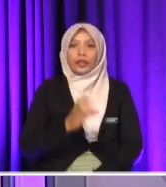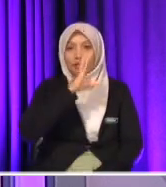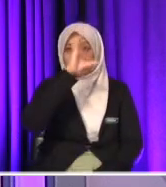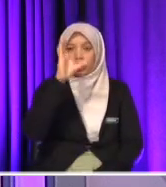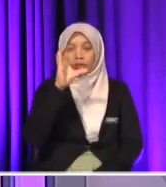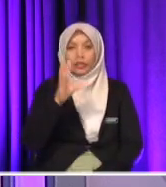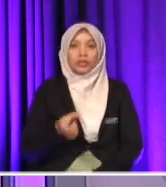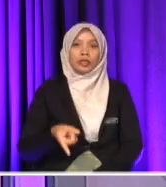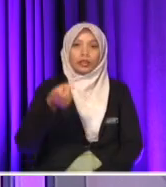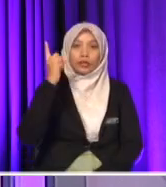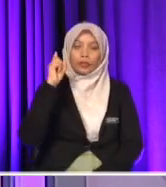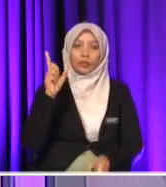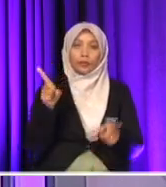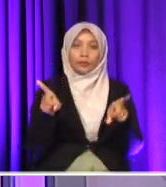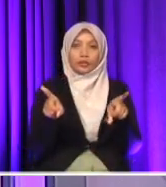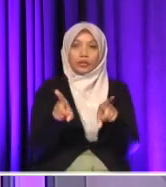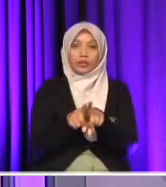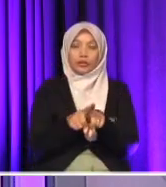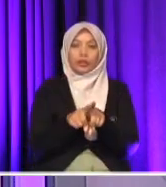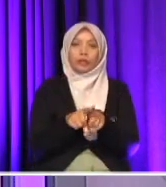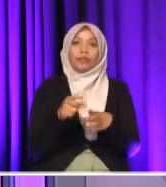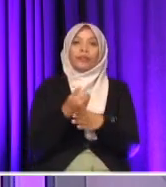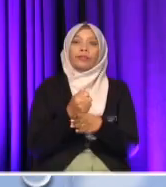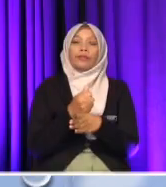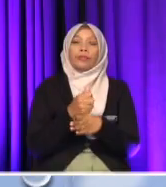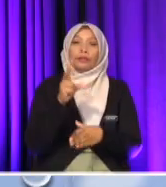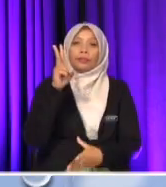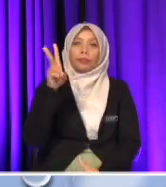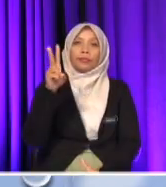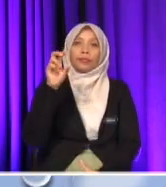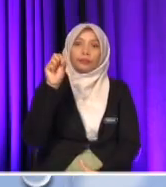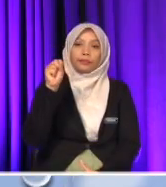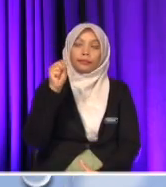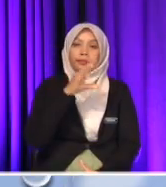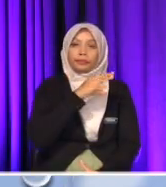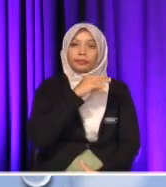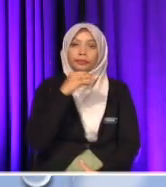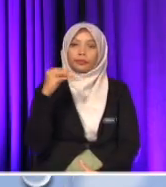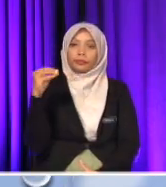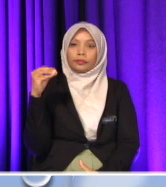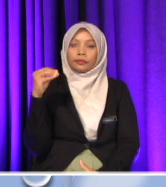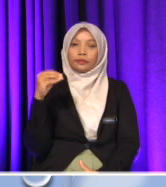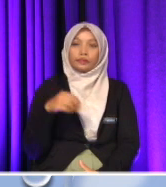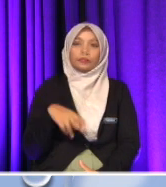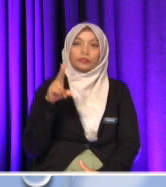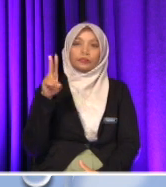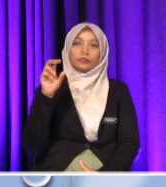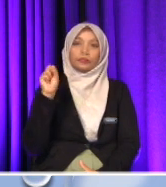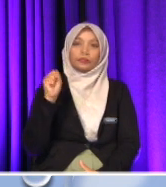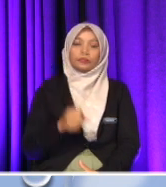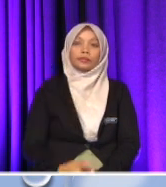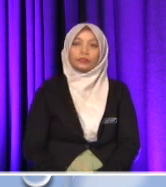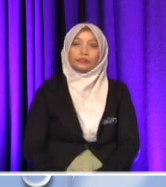dahulu, ini persamaan yang boleh kita buat antara VS dengan SL tadi. Okay, so kita cari dulu maklumat. Kita dah